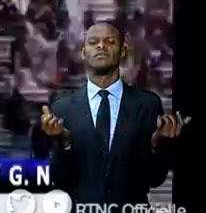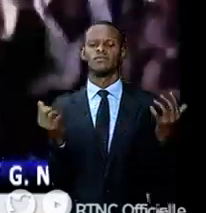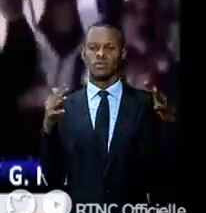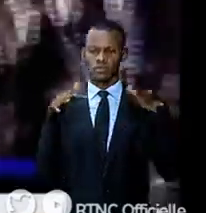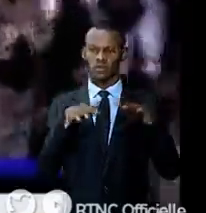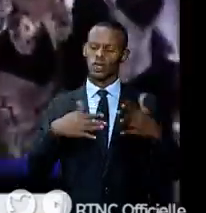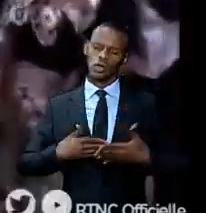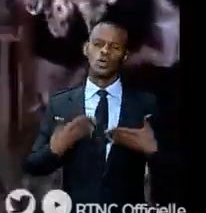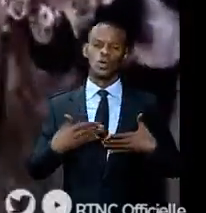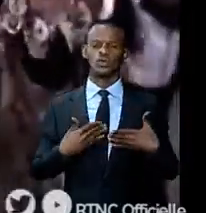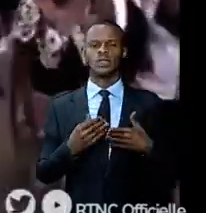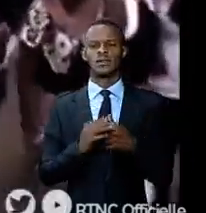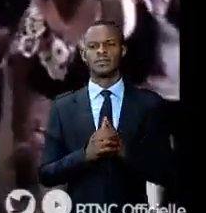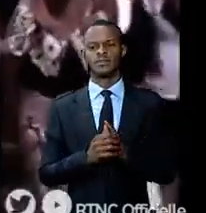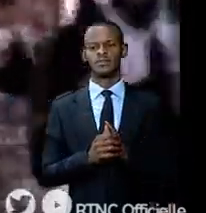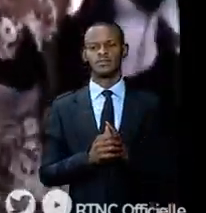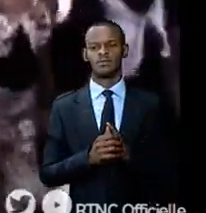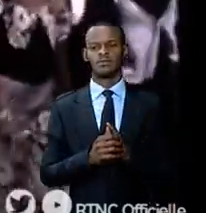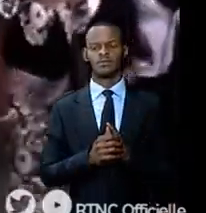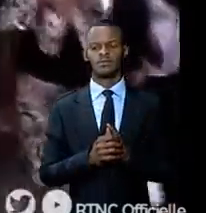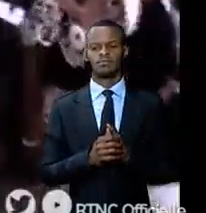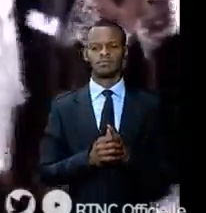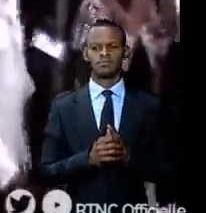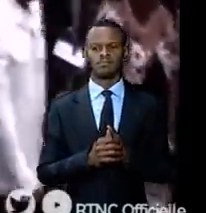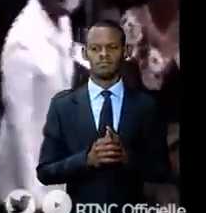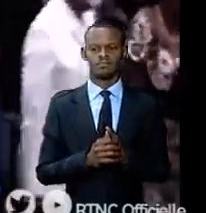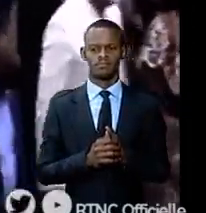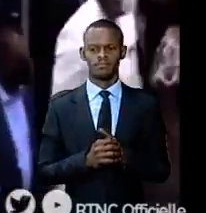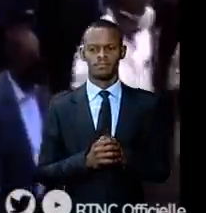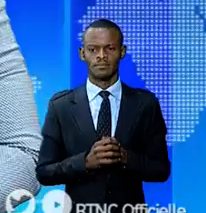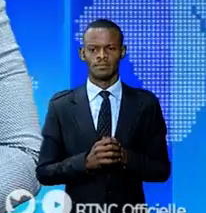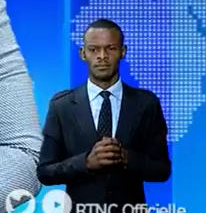scellé pour un seul but, l'émergence du Sud Kivu.